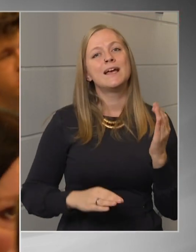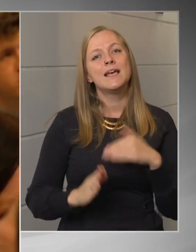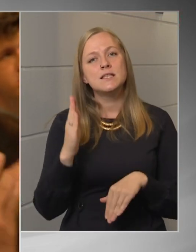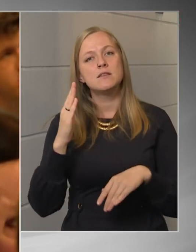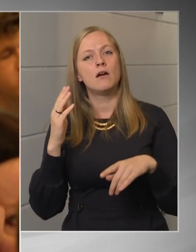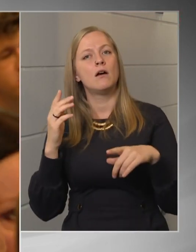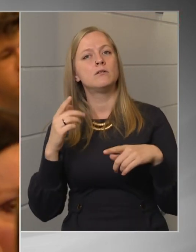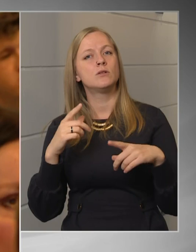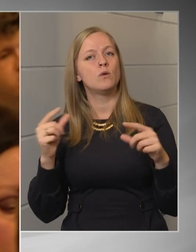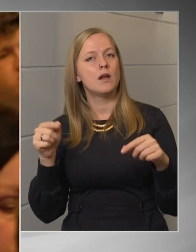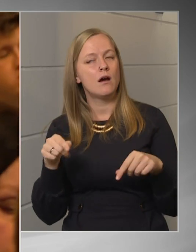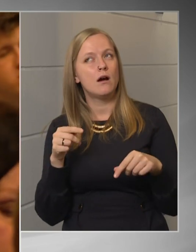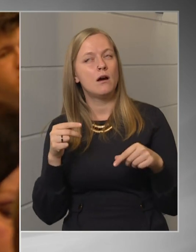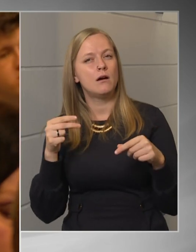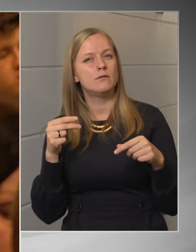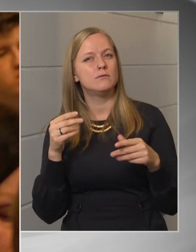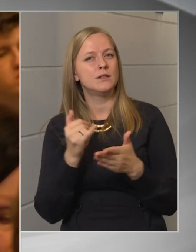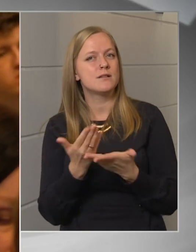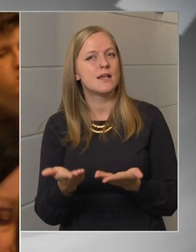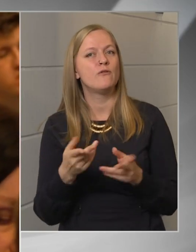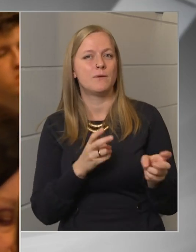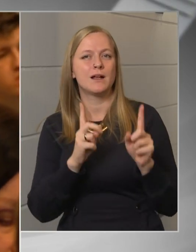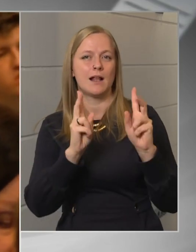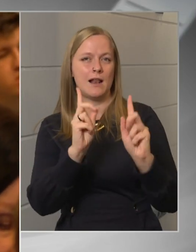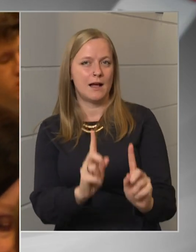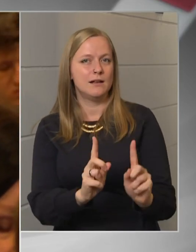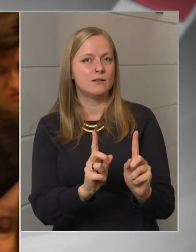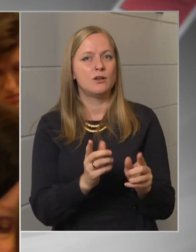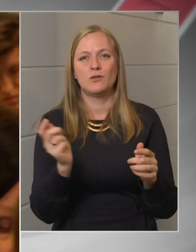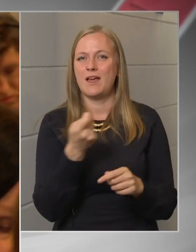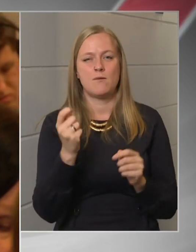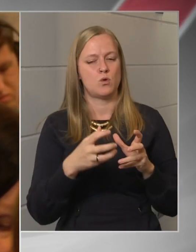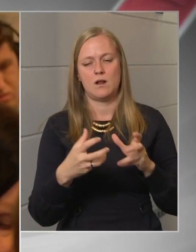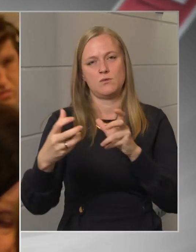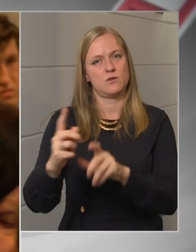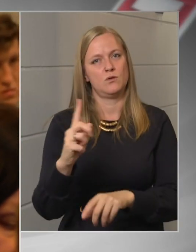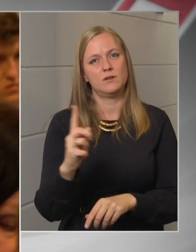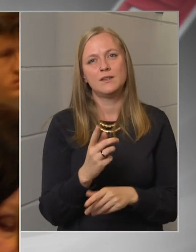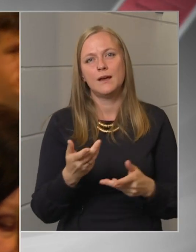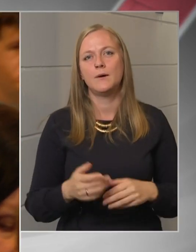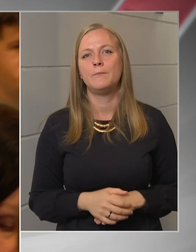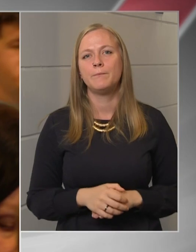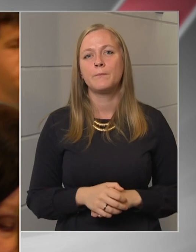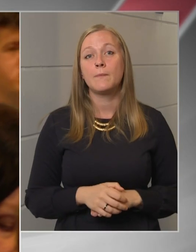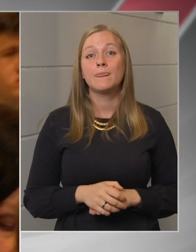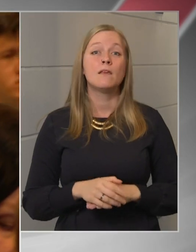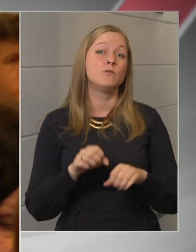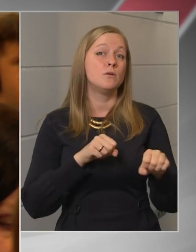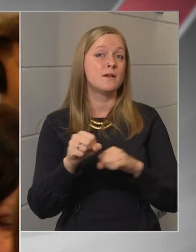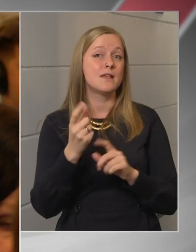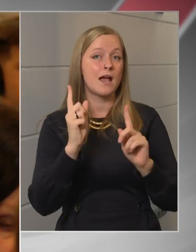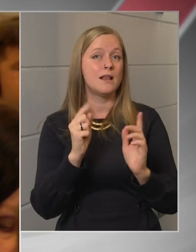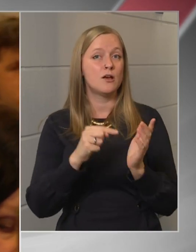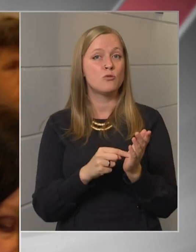hogy gyakorlatilag a fegyverkezést le kell állítani, hogy a háború ne húzódjon el, tehát a kormányzati álláspont, hogyha